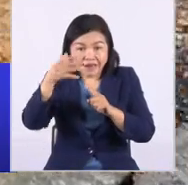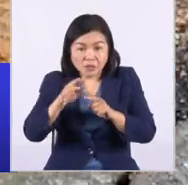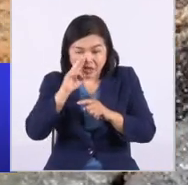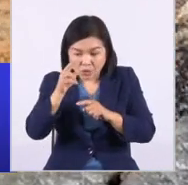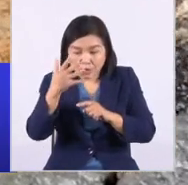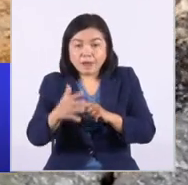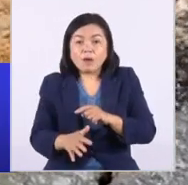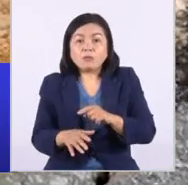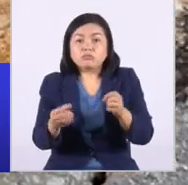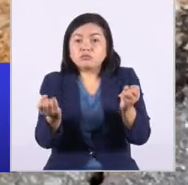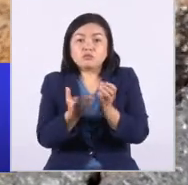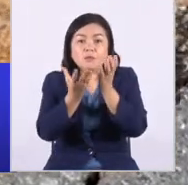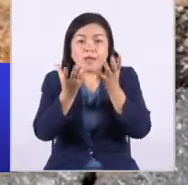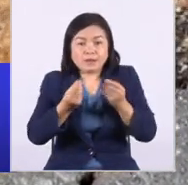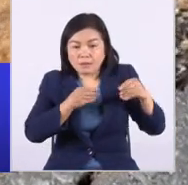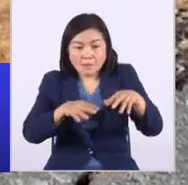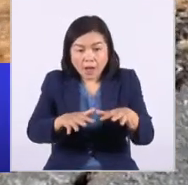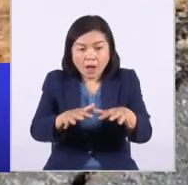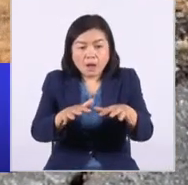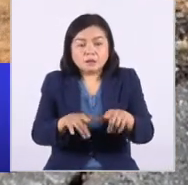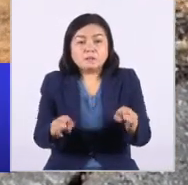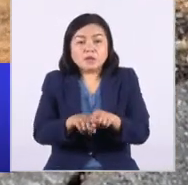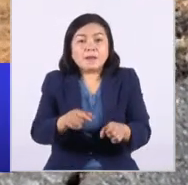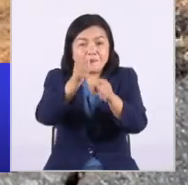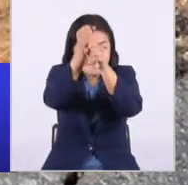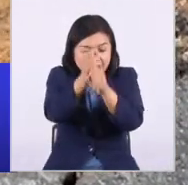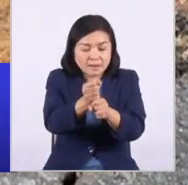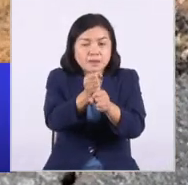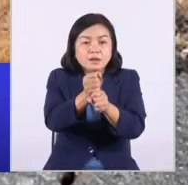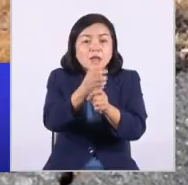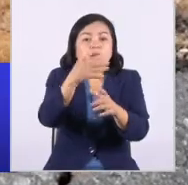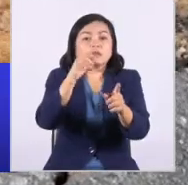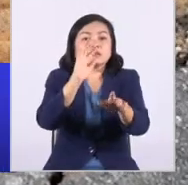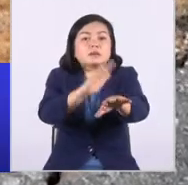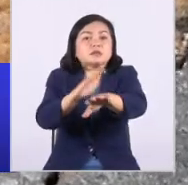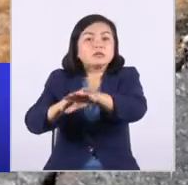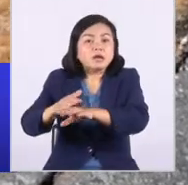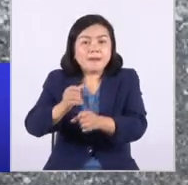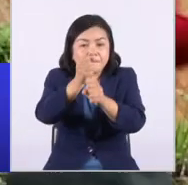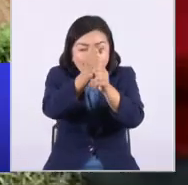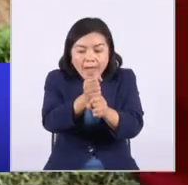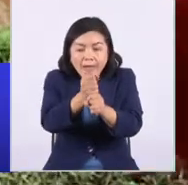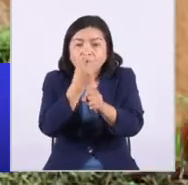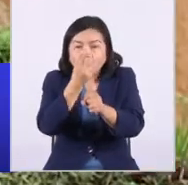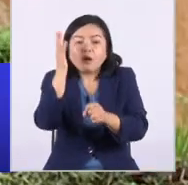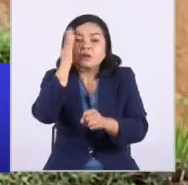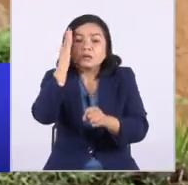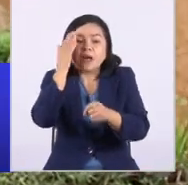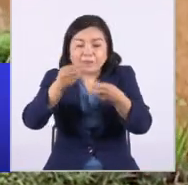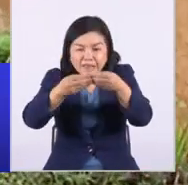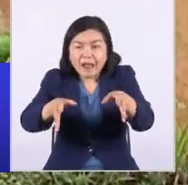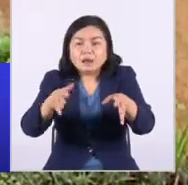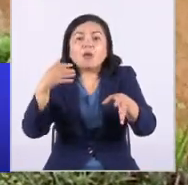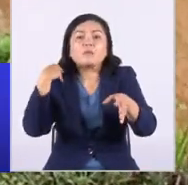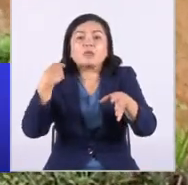ครั้งนี้เกิดขึ้นอีกคราวนี้ก็เลยทำสัญลักษณ์ติดถนนเอาไว้เพื่อให้คนไหนที่ไปมาแถวนั้นได้รับทราบกันเพราะเนี่ย